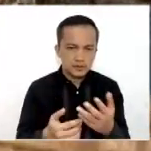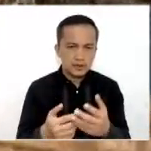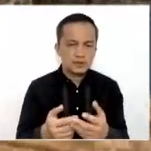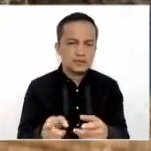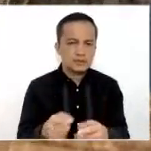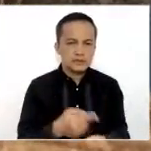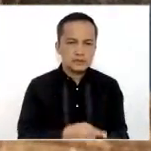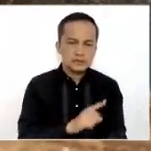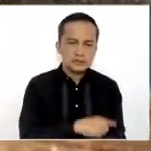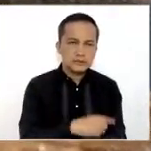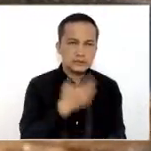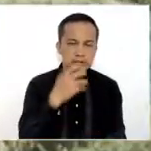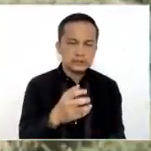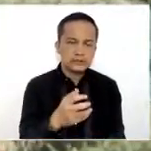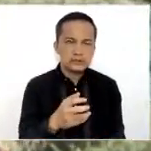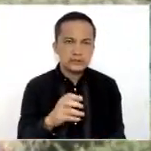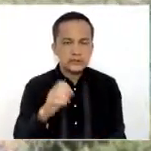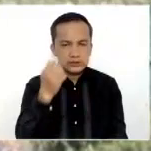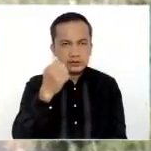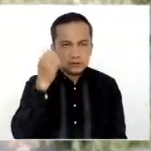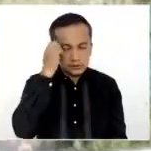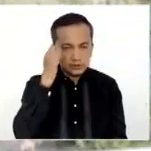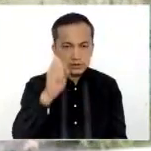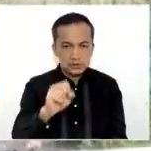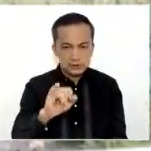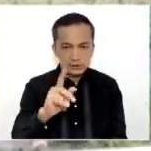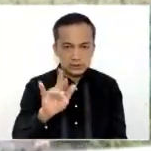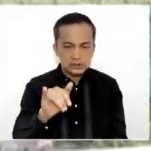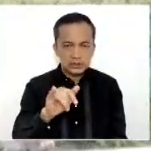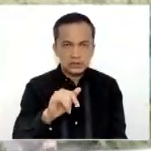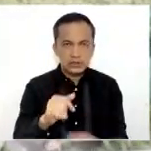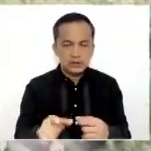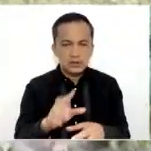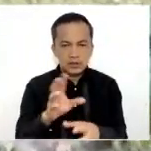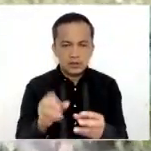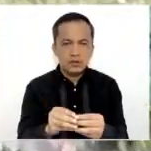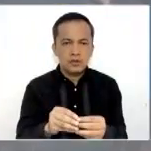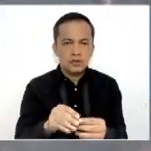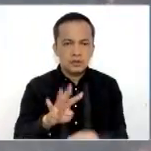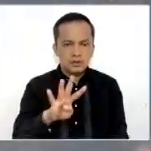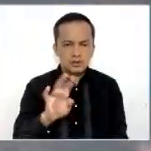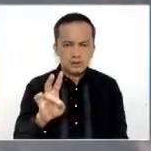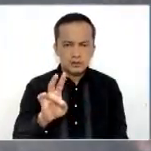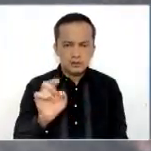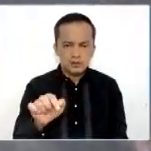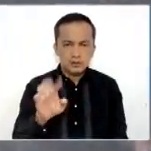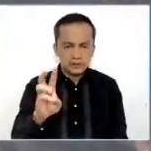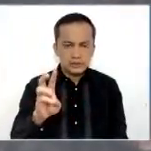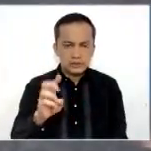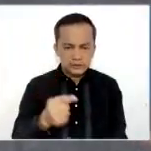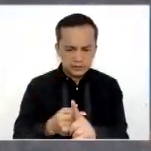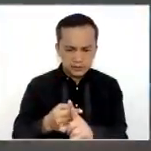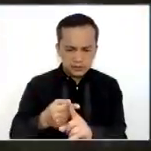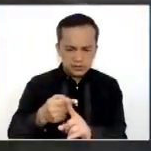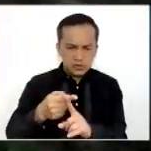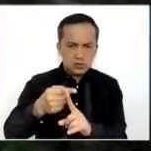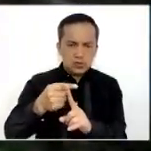init na nararanasan sa Europa. Sa Sicily, umaabot ng hanggang 47.6 degrees Celsius ang